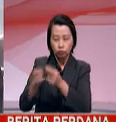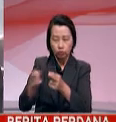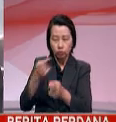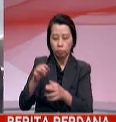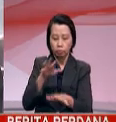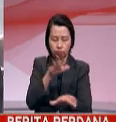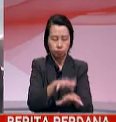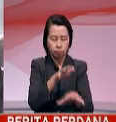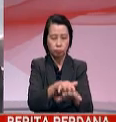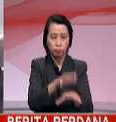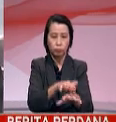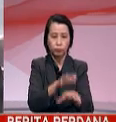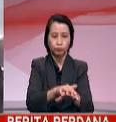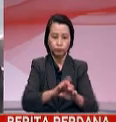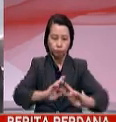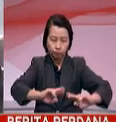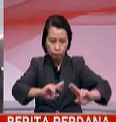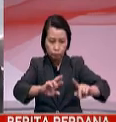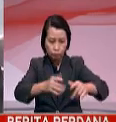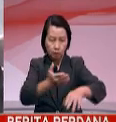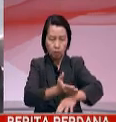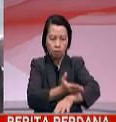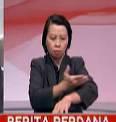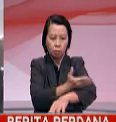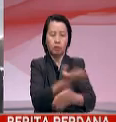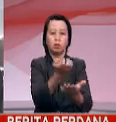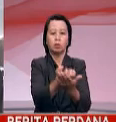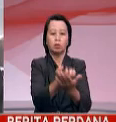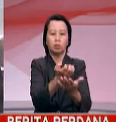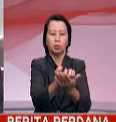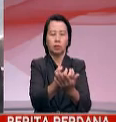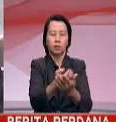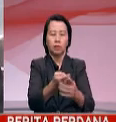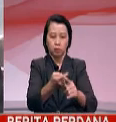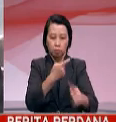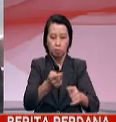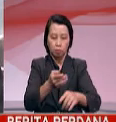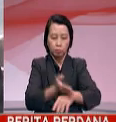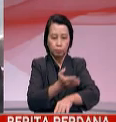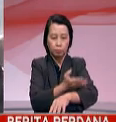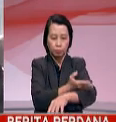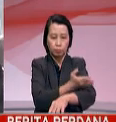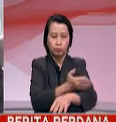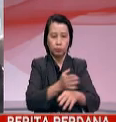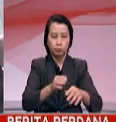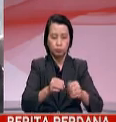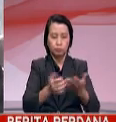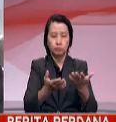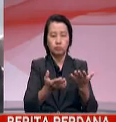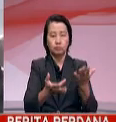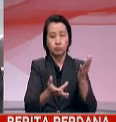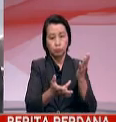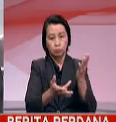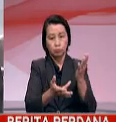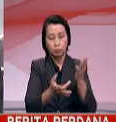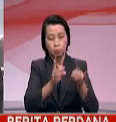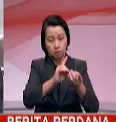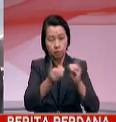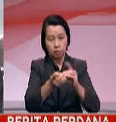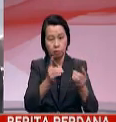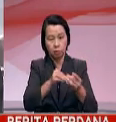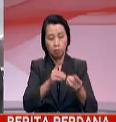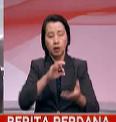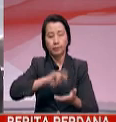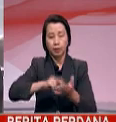kita merancangkan perkembangan ilmu ekonomi kita terutama dari segi perkembangan digital. Dan maknanya dalam